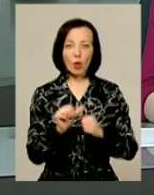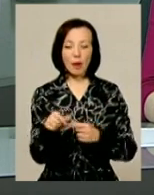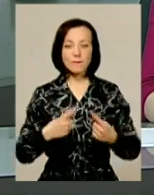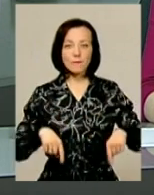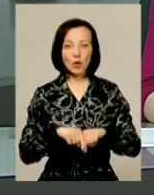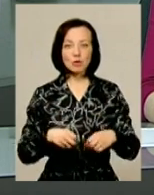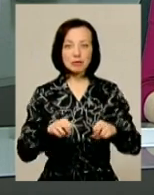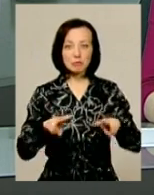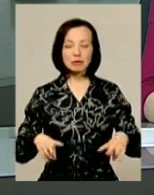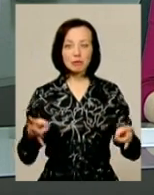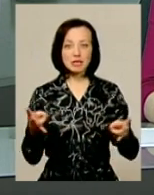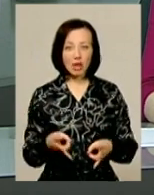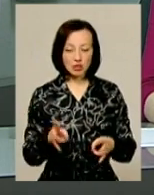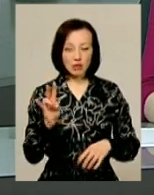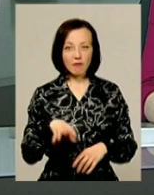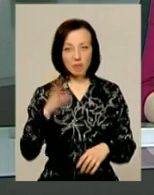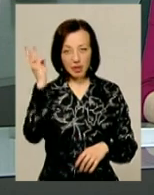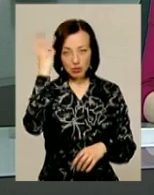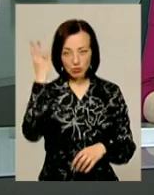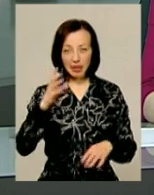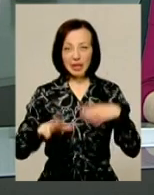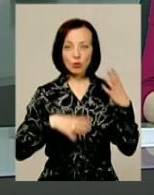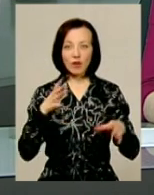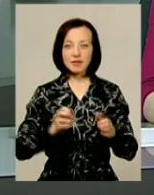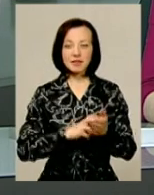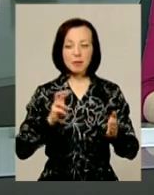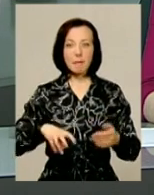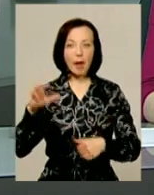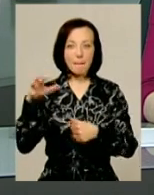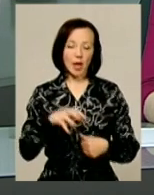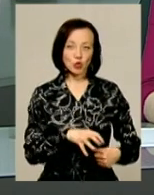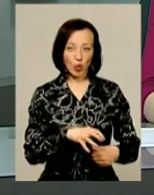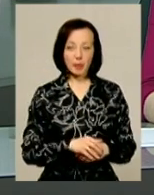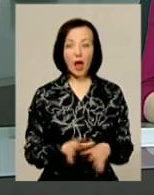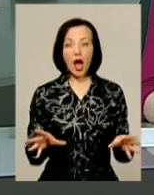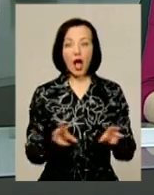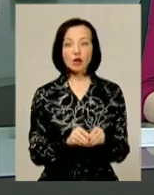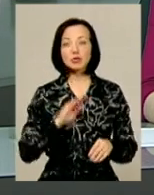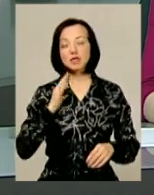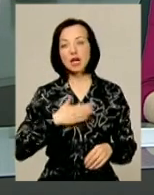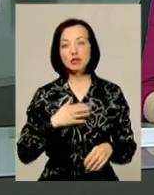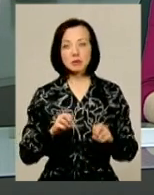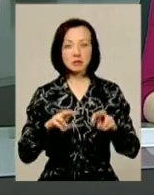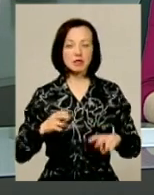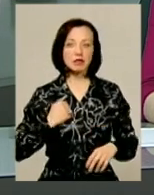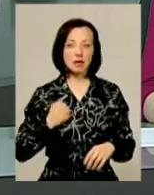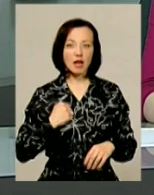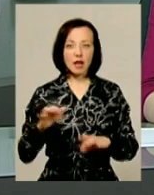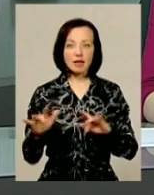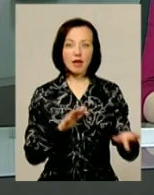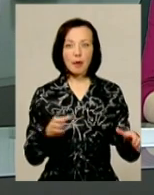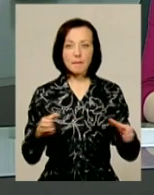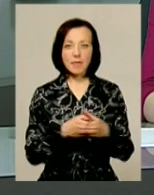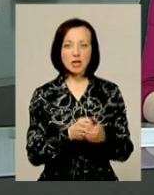полку спецпризначення, що дислокується у Хмельницькому, тренувався у стрибках із парашутом. Разом із нашими спецами діяв екіпаж